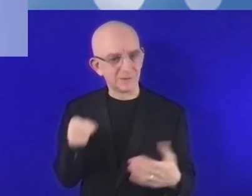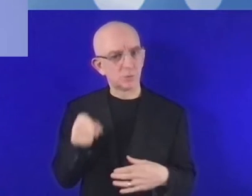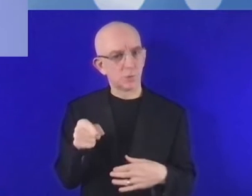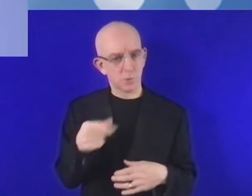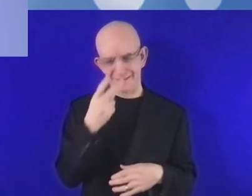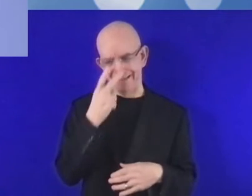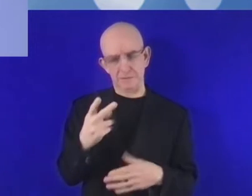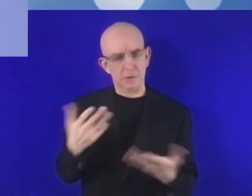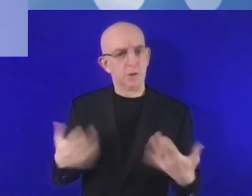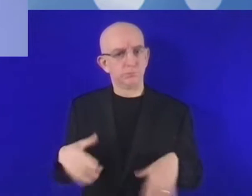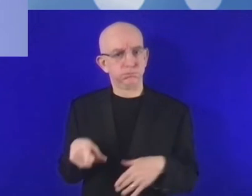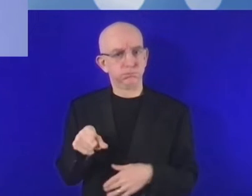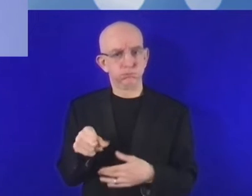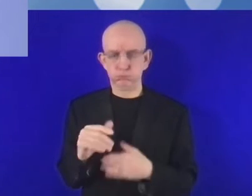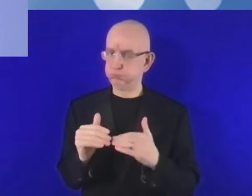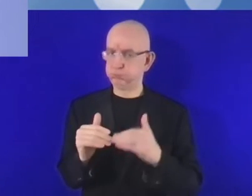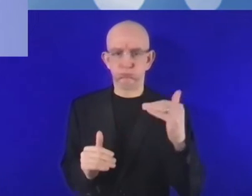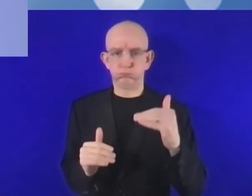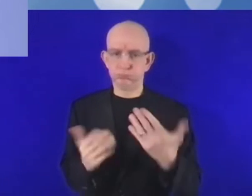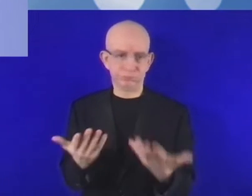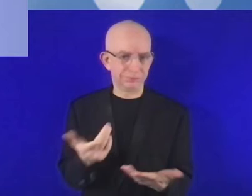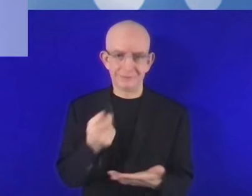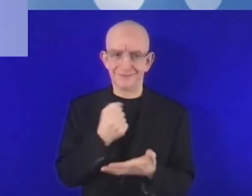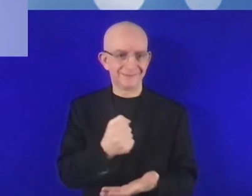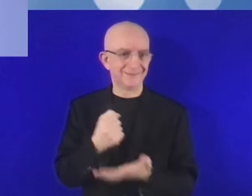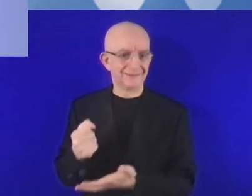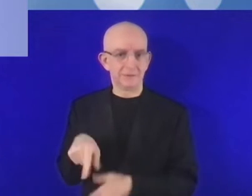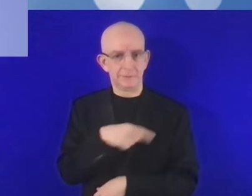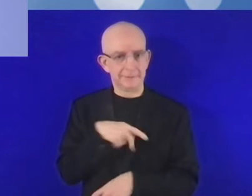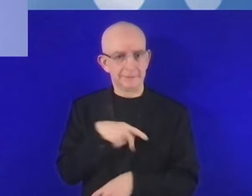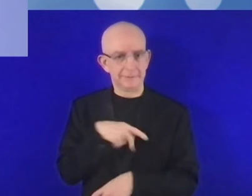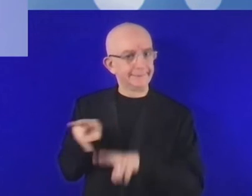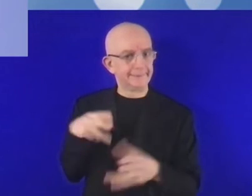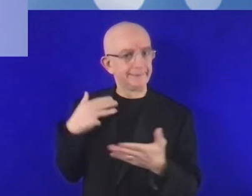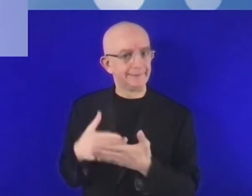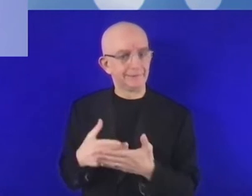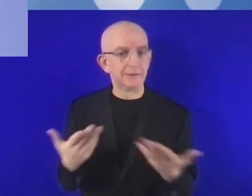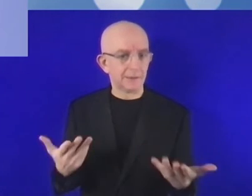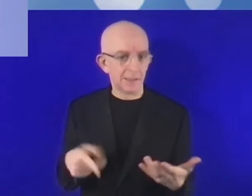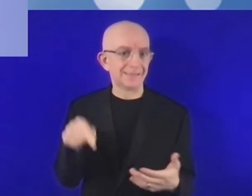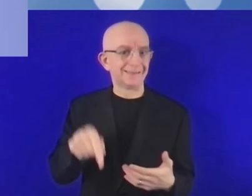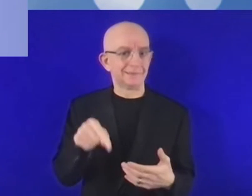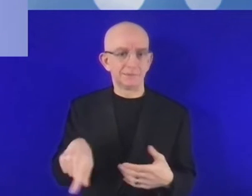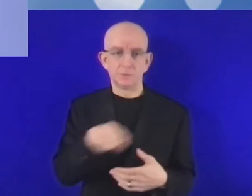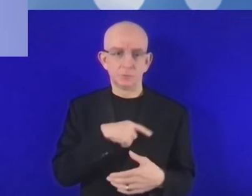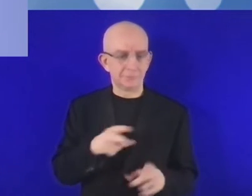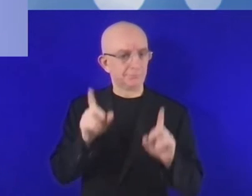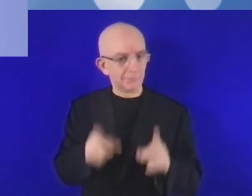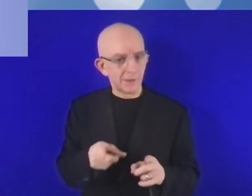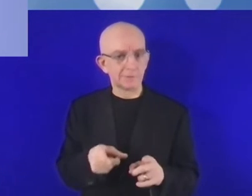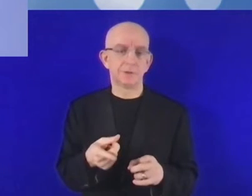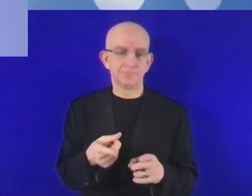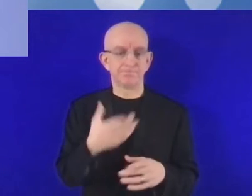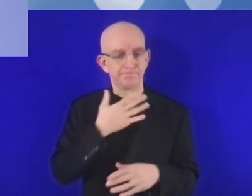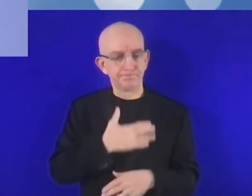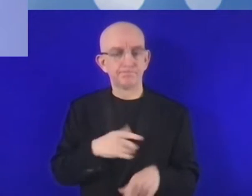внимание уровень финансирования. Для нас очевидно, что спрос на цифровые